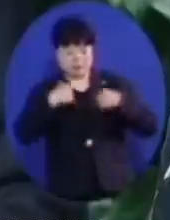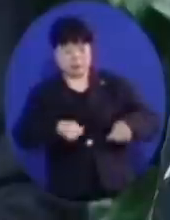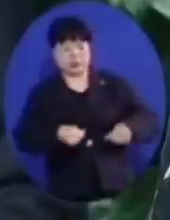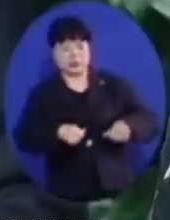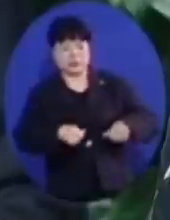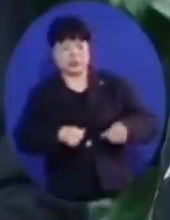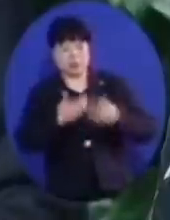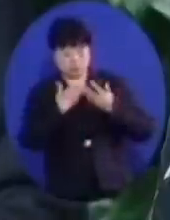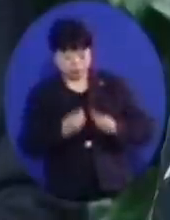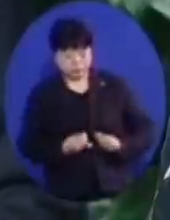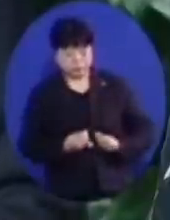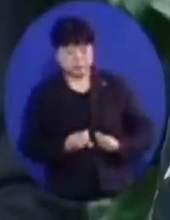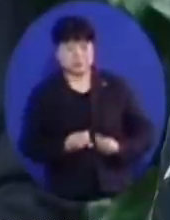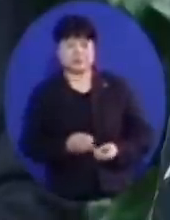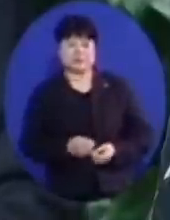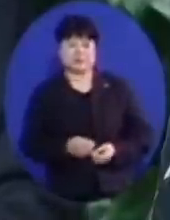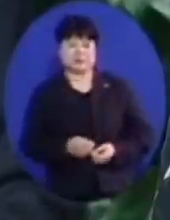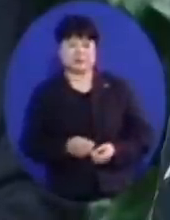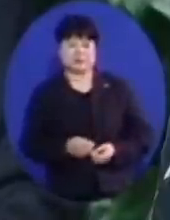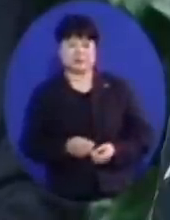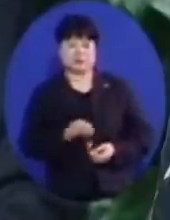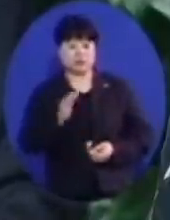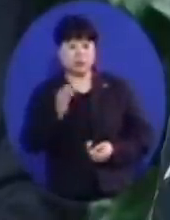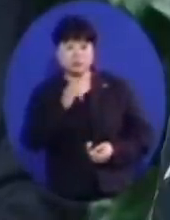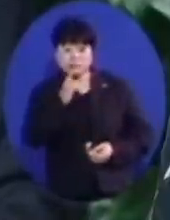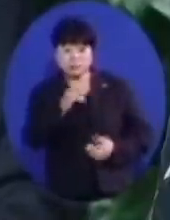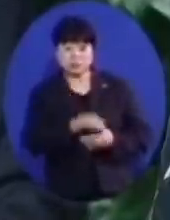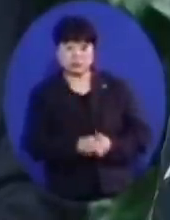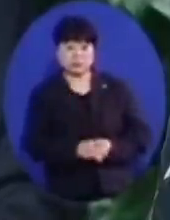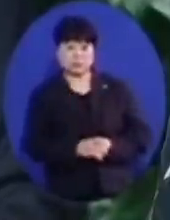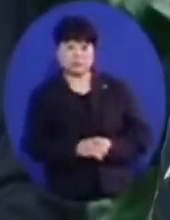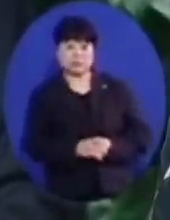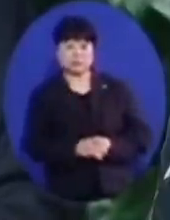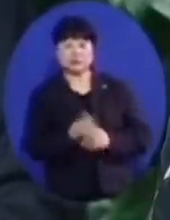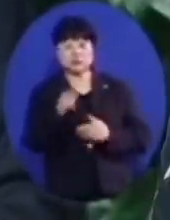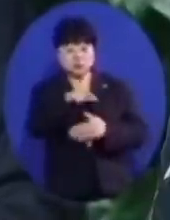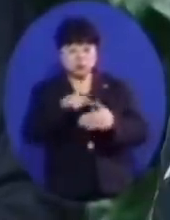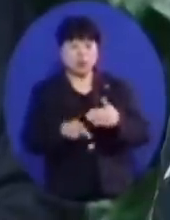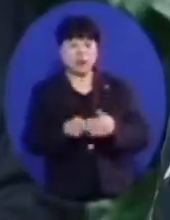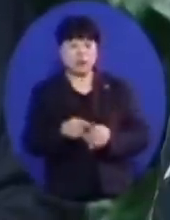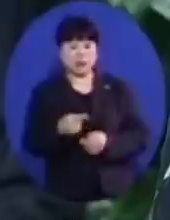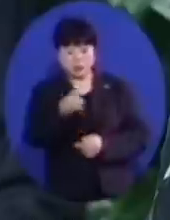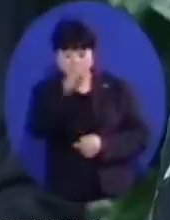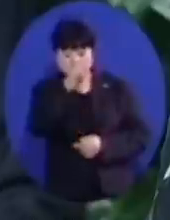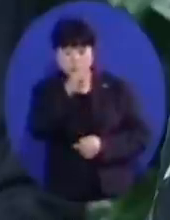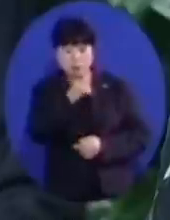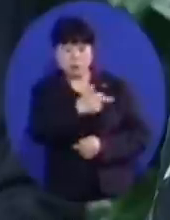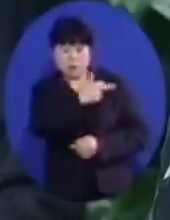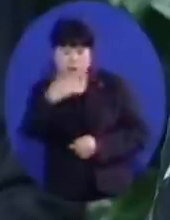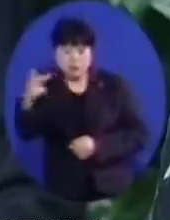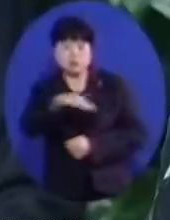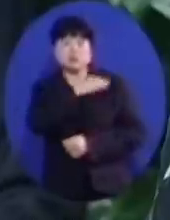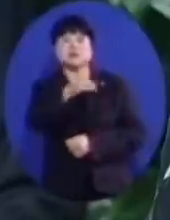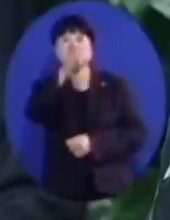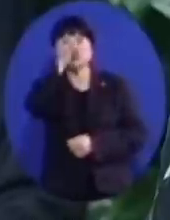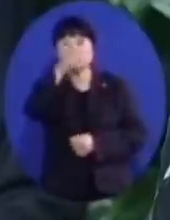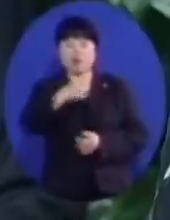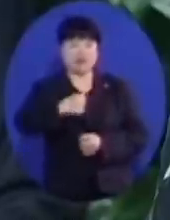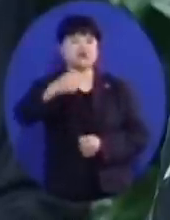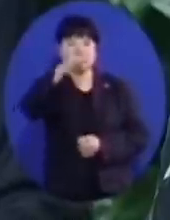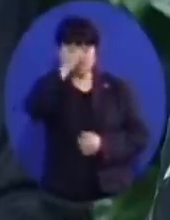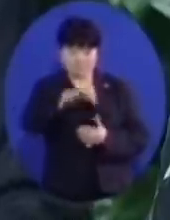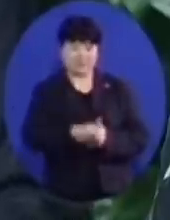없겠다 난 낙심하고 말겠다 포기하고 마는 것입니다 그렇지 않아요 여러분은 어마어마한 능력을 속에 가지고 있는